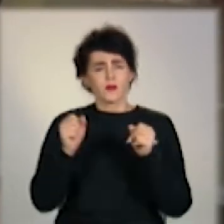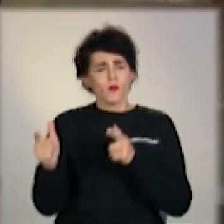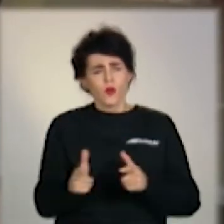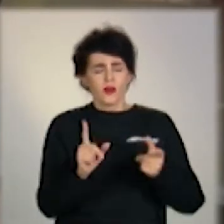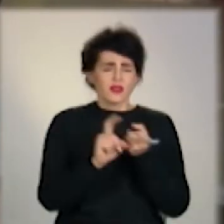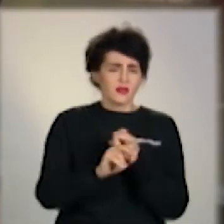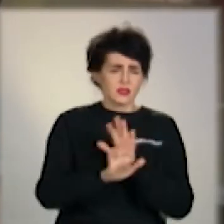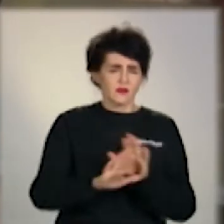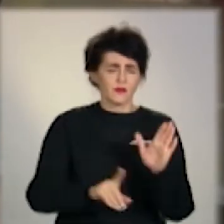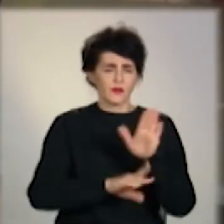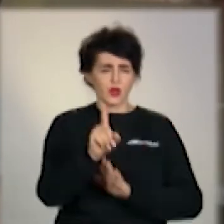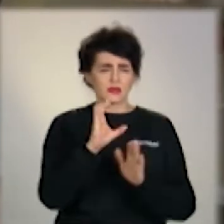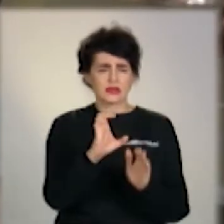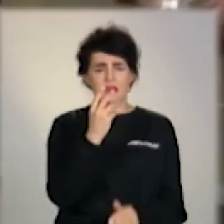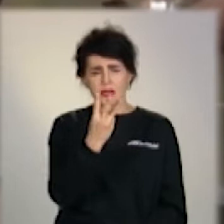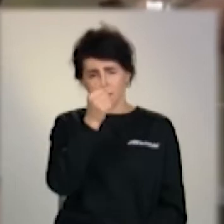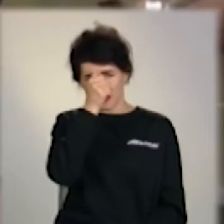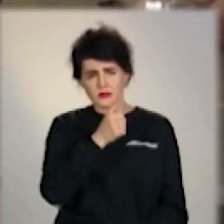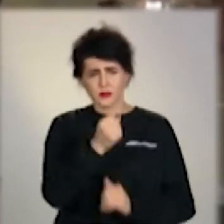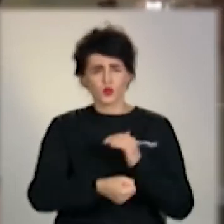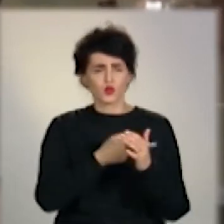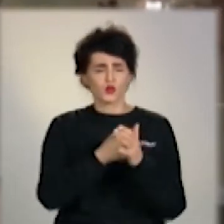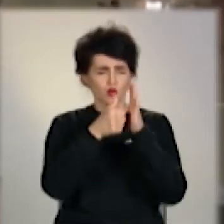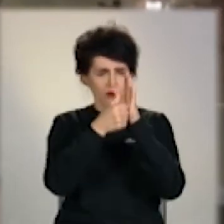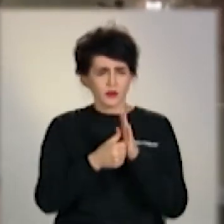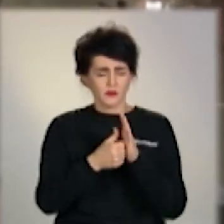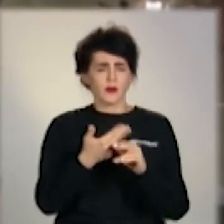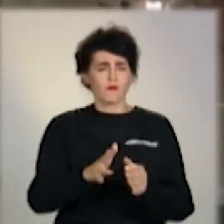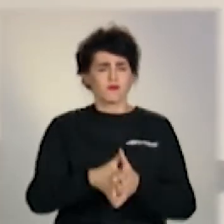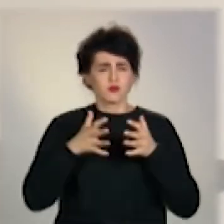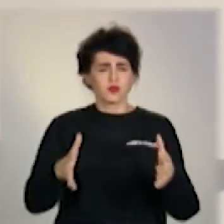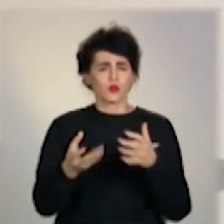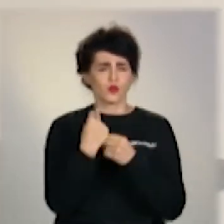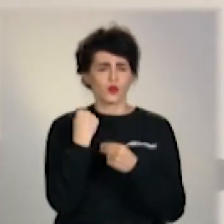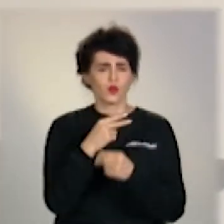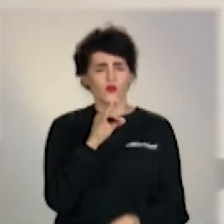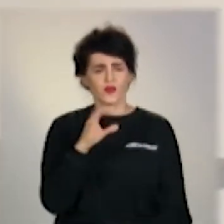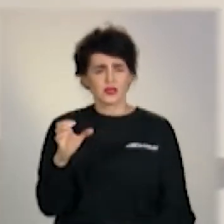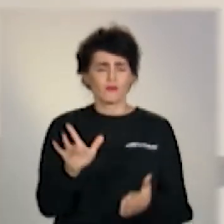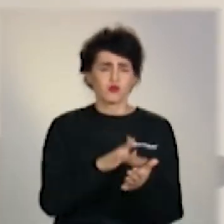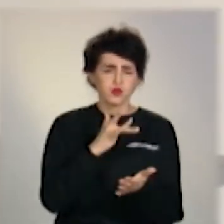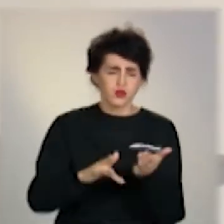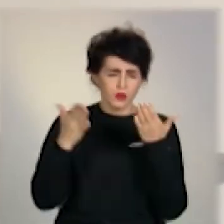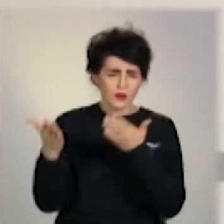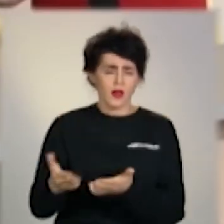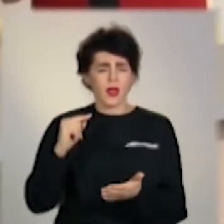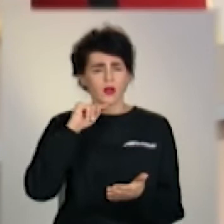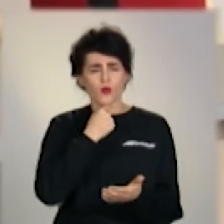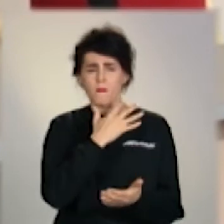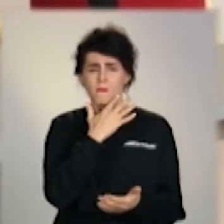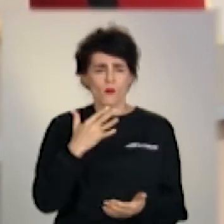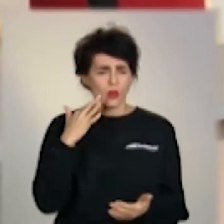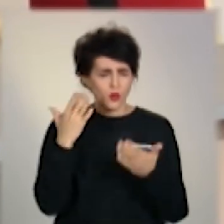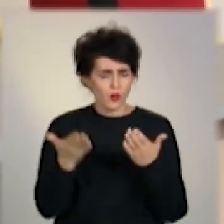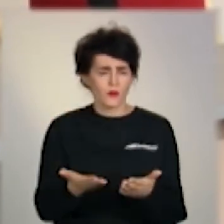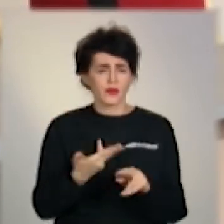від 3 місяців і до півроку. Найбільше у нас навчаються офісні службовці, бухгалтерія, економістів дуже багато.